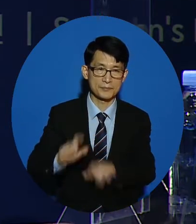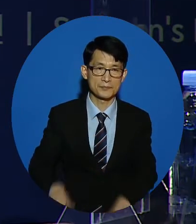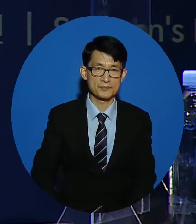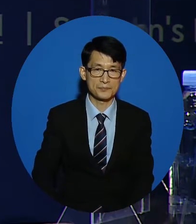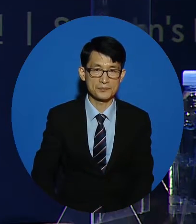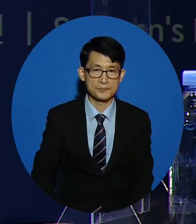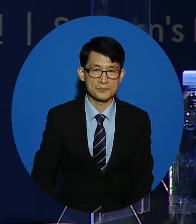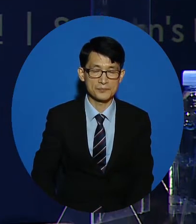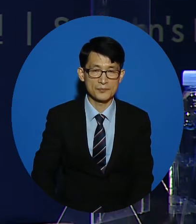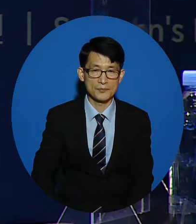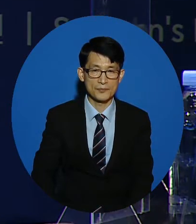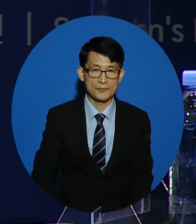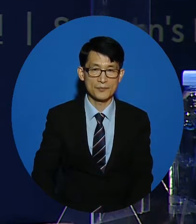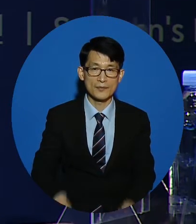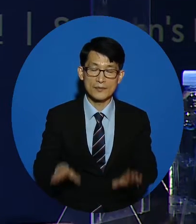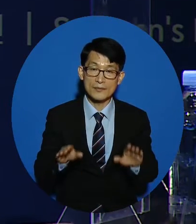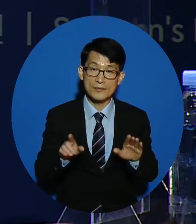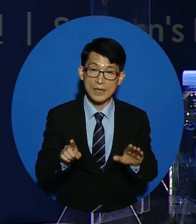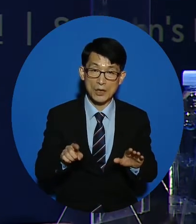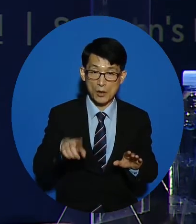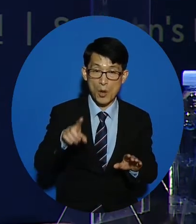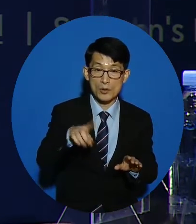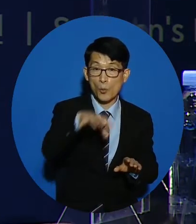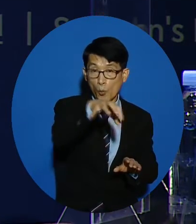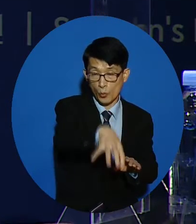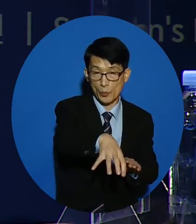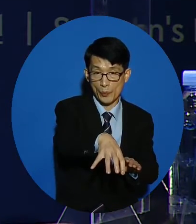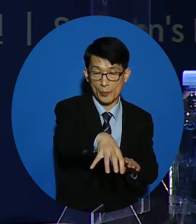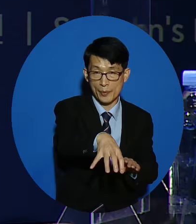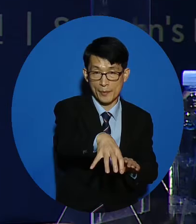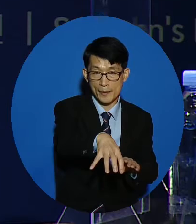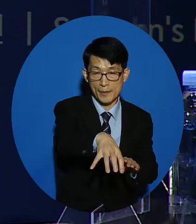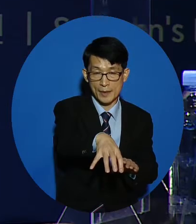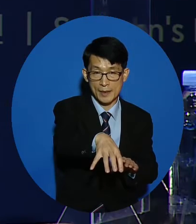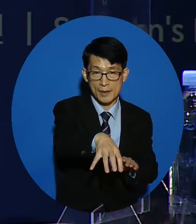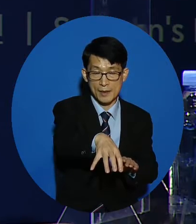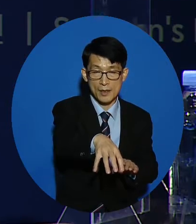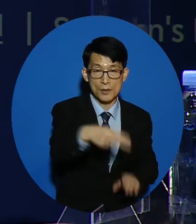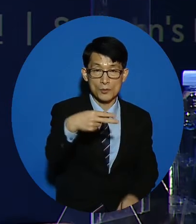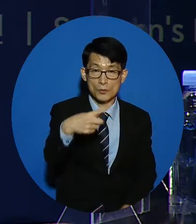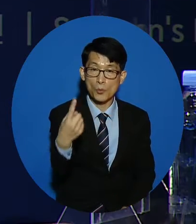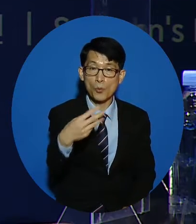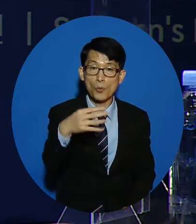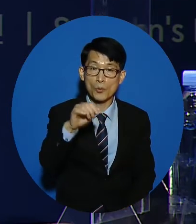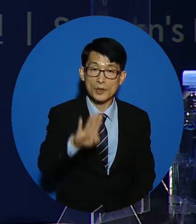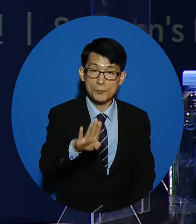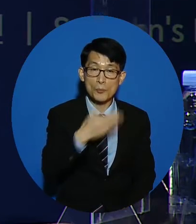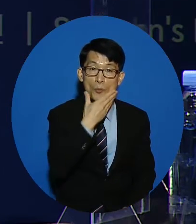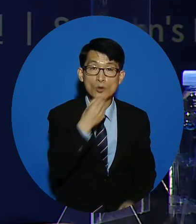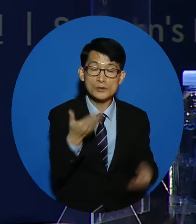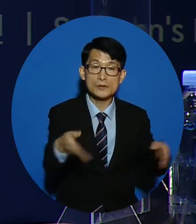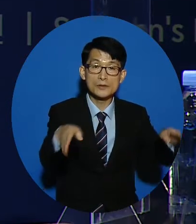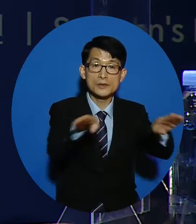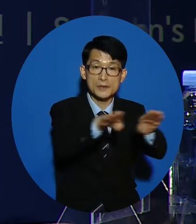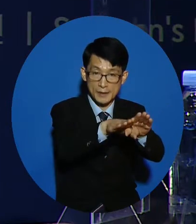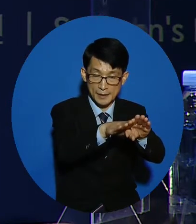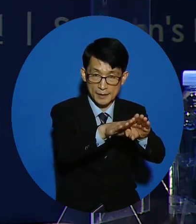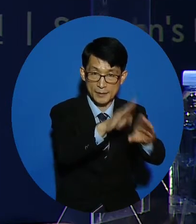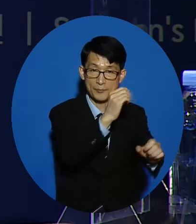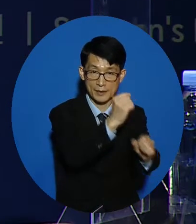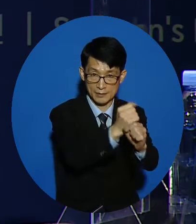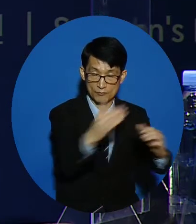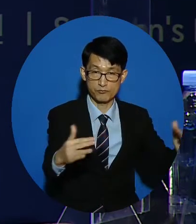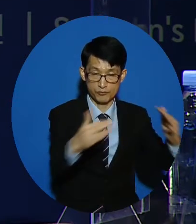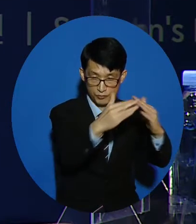즉 어느 한 도시에 도립복지관을 세워놓고 그